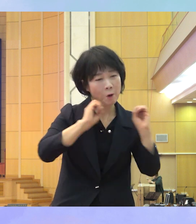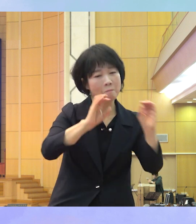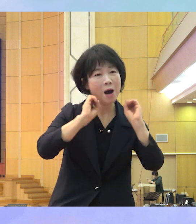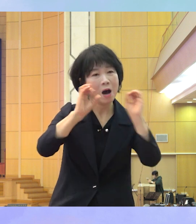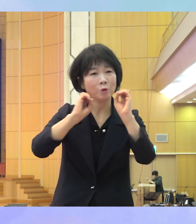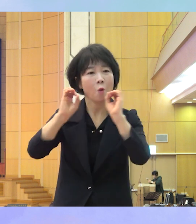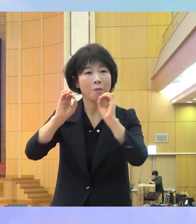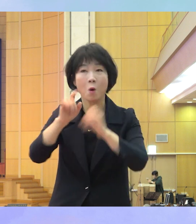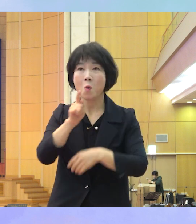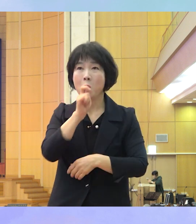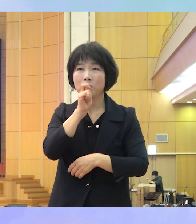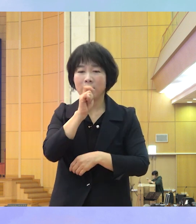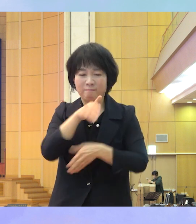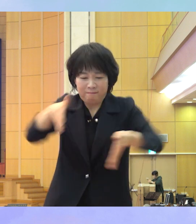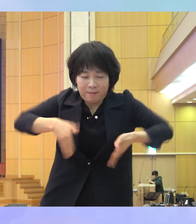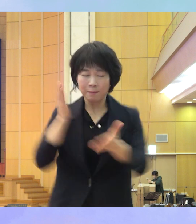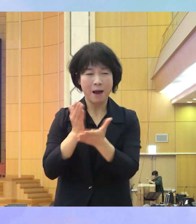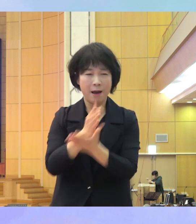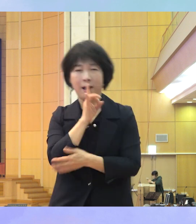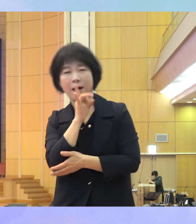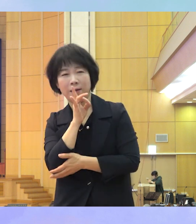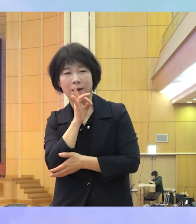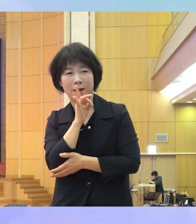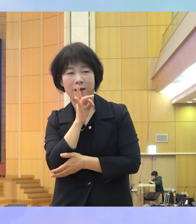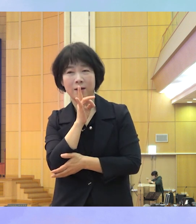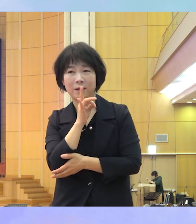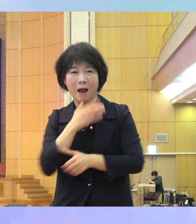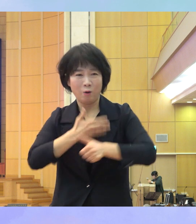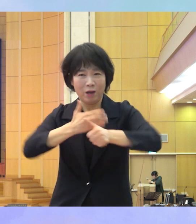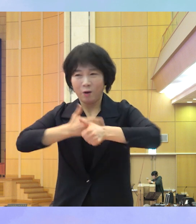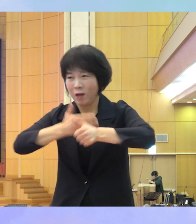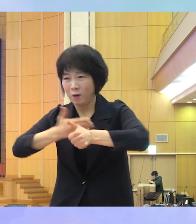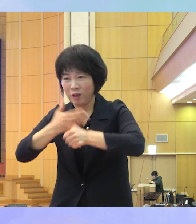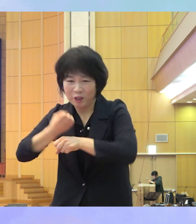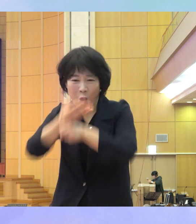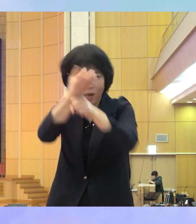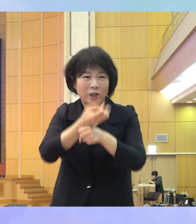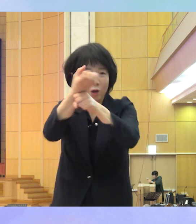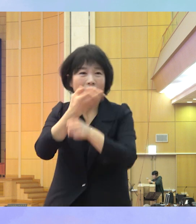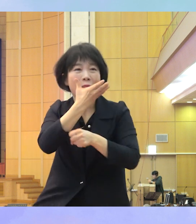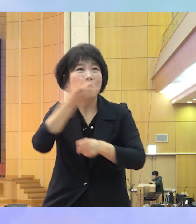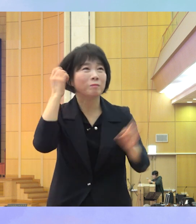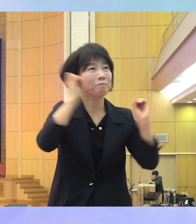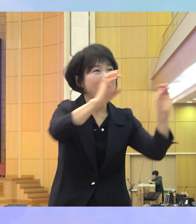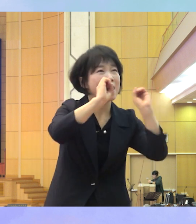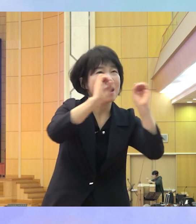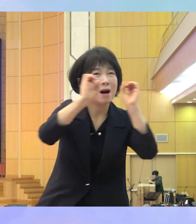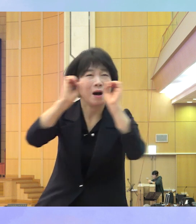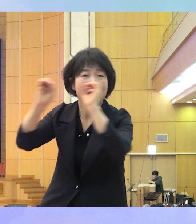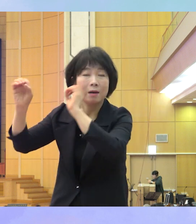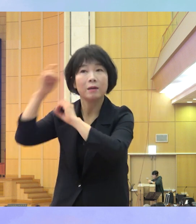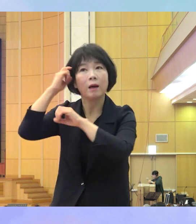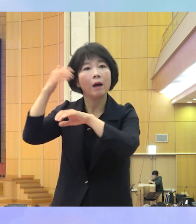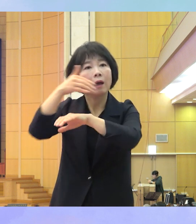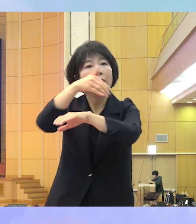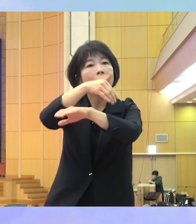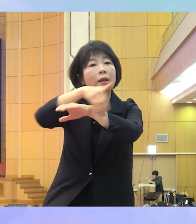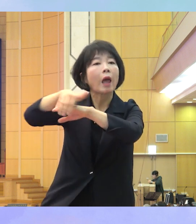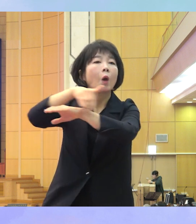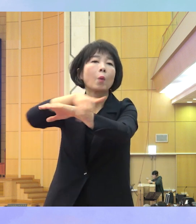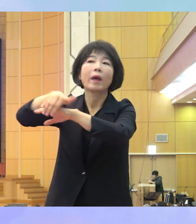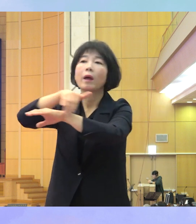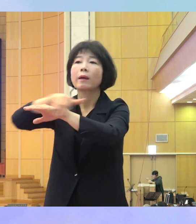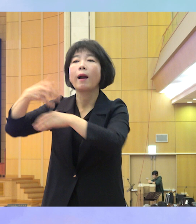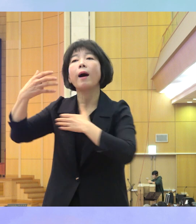저 혼자만 알고 있고 여러분들에게만 전할 것이 아니라 전 세계 모든 민족에 전해야 끝이 온다고 하는 말씀에 따라